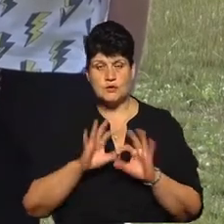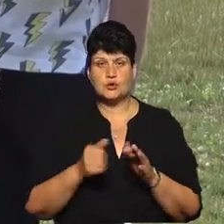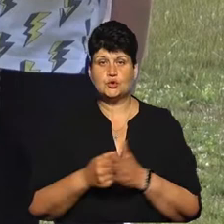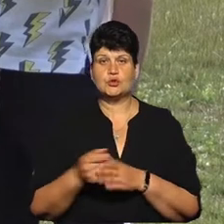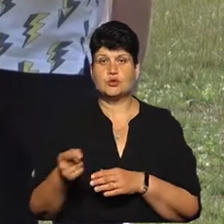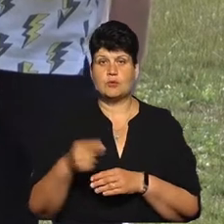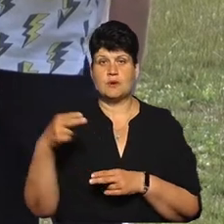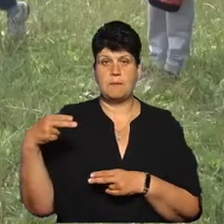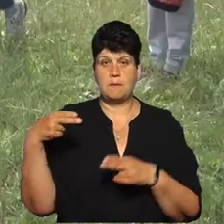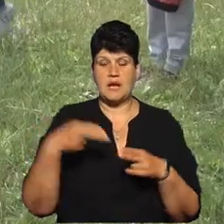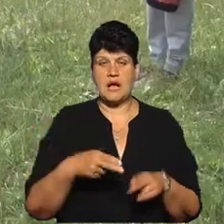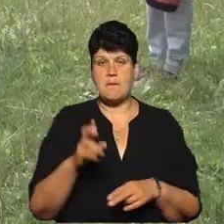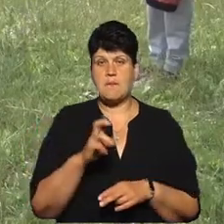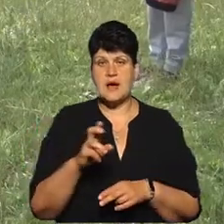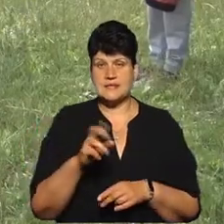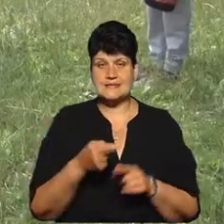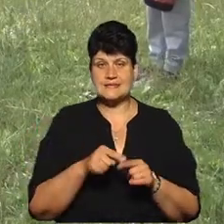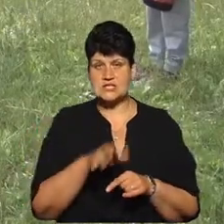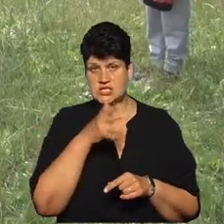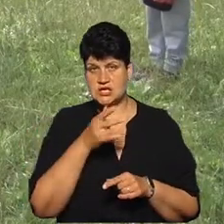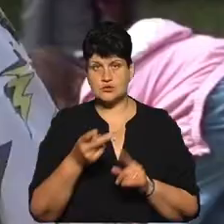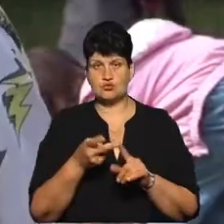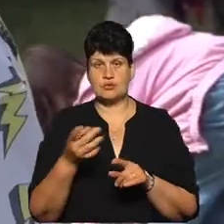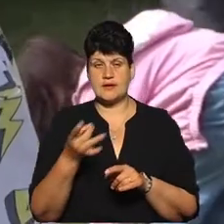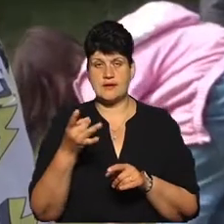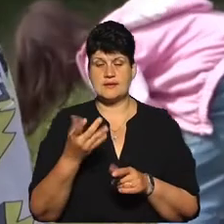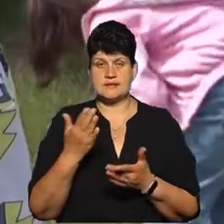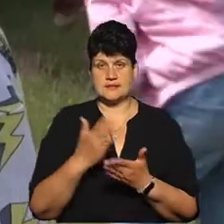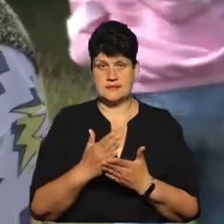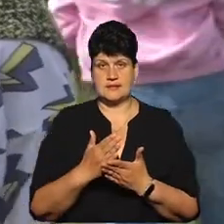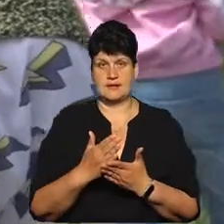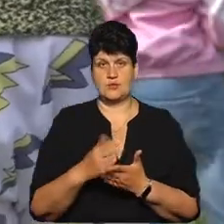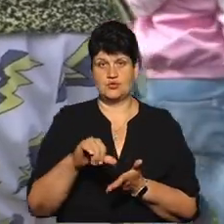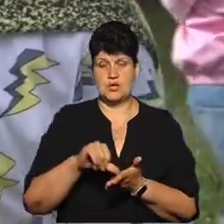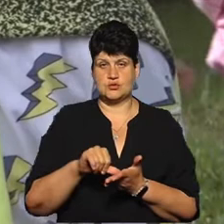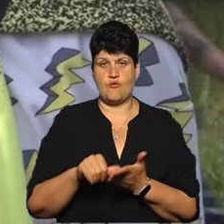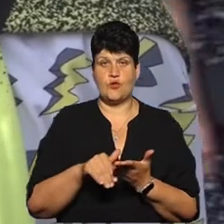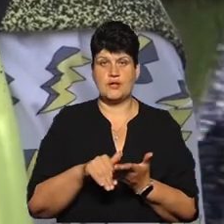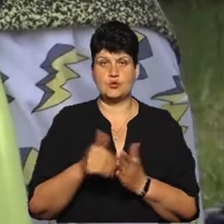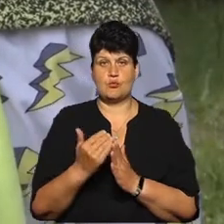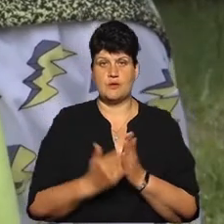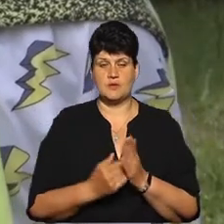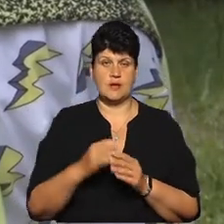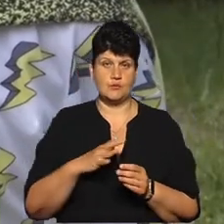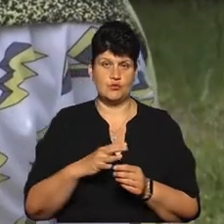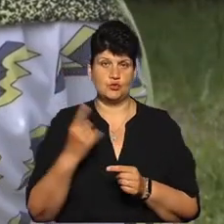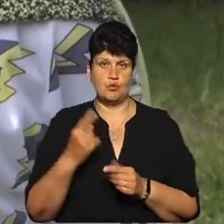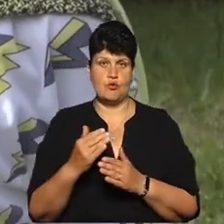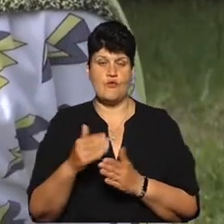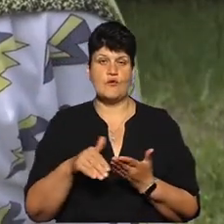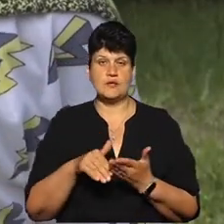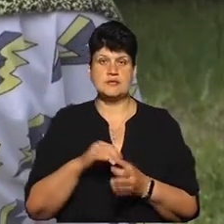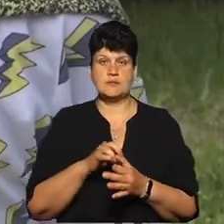березні. За цей час вдруге став учасником волонтерської програми. Я був у одному з волонтерських проєктів під назвою